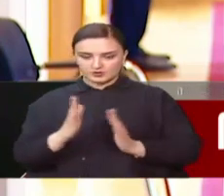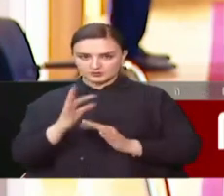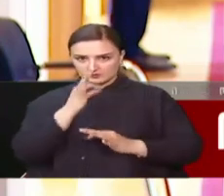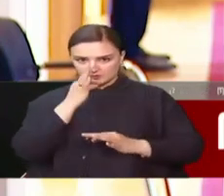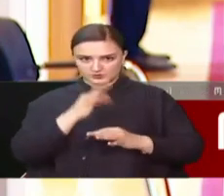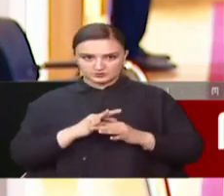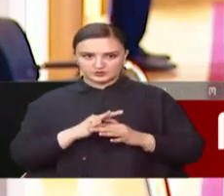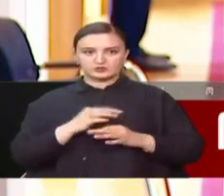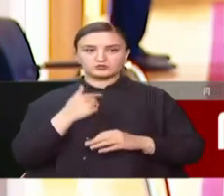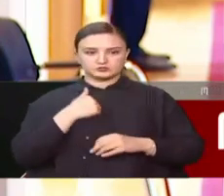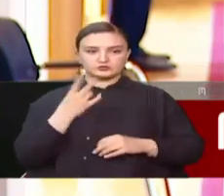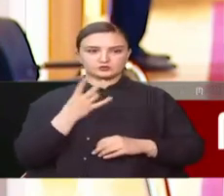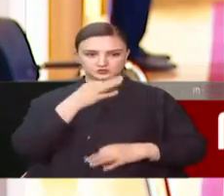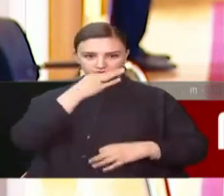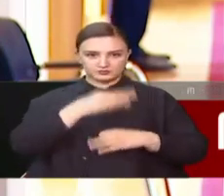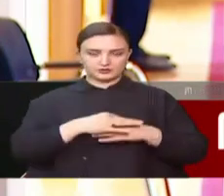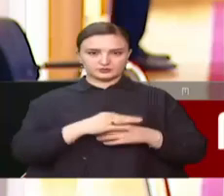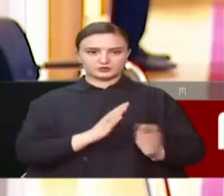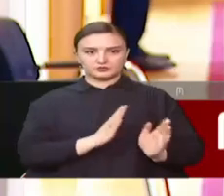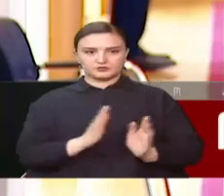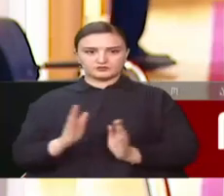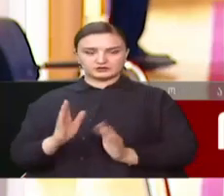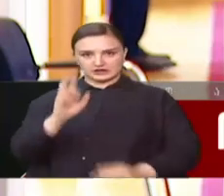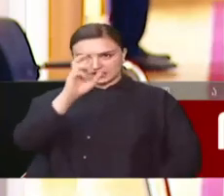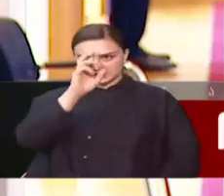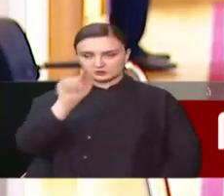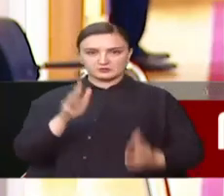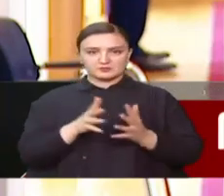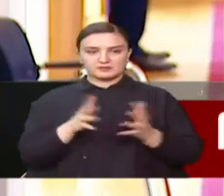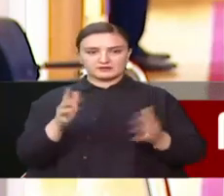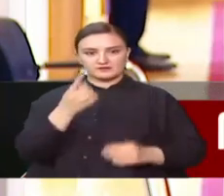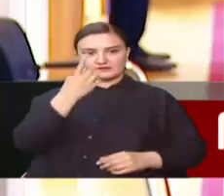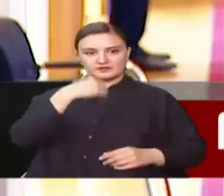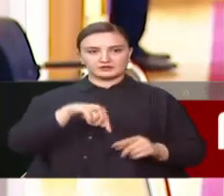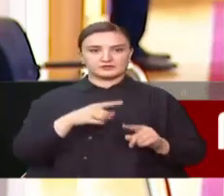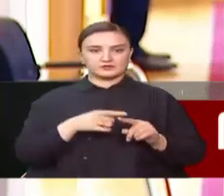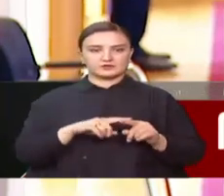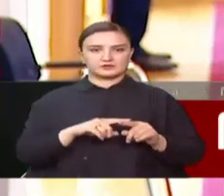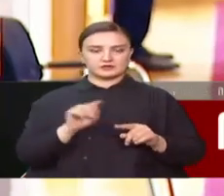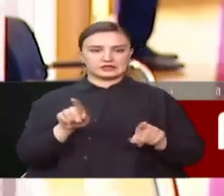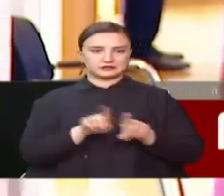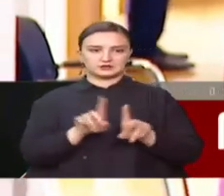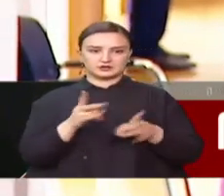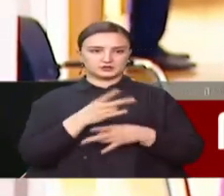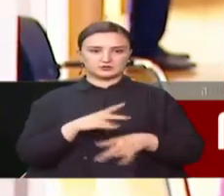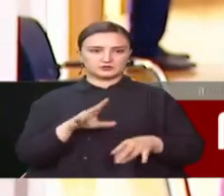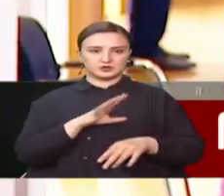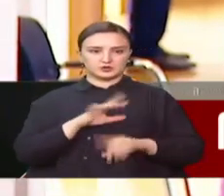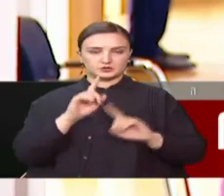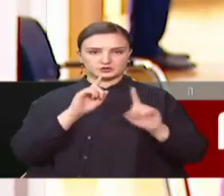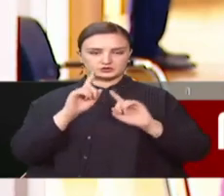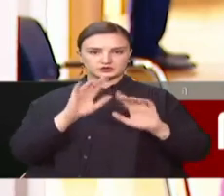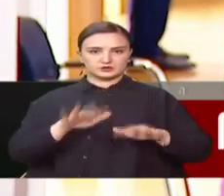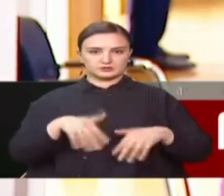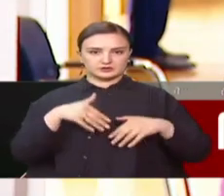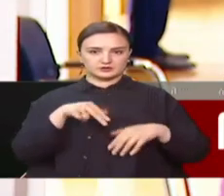пасухсгеблобит да чуэнс унда мовикцет пасухсгеблобит маграм хелисуфлебазе мети валдебулеба да эсети хелебис гадагрехва ар унда ихос асесио дарбаши рац